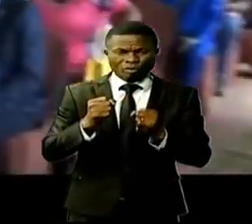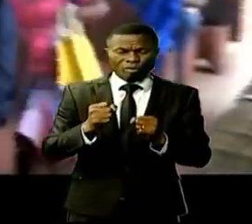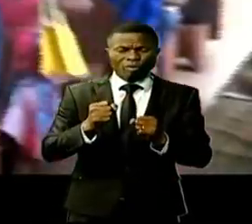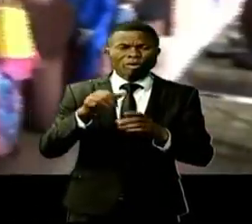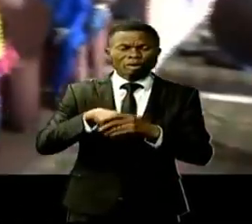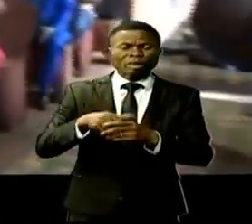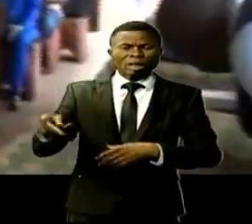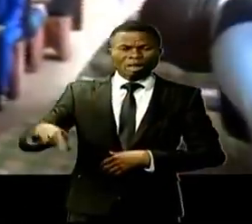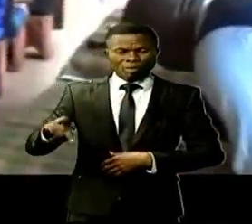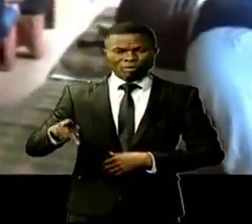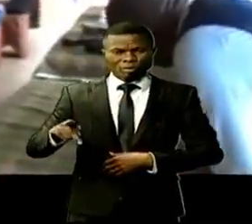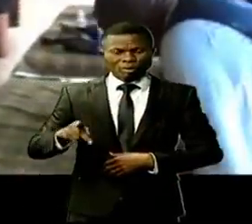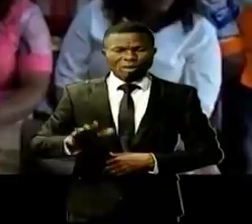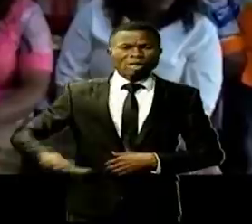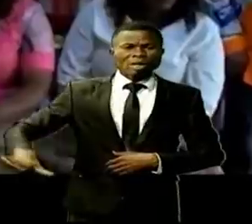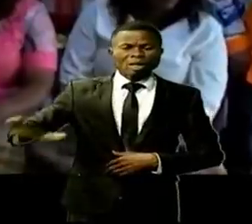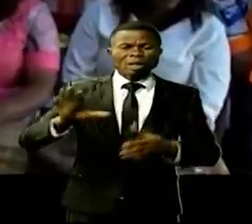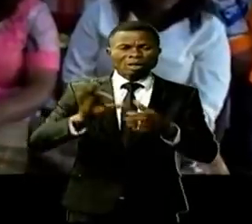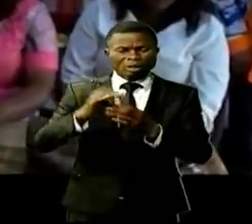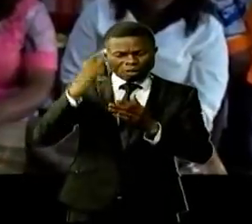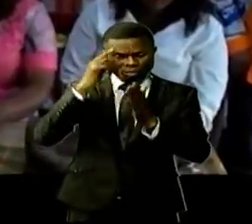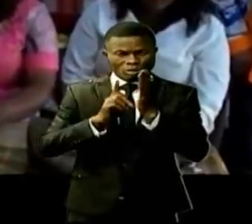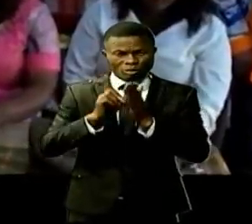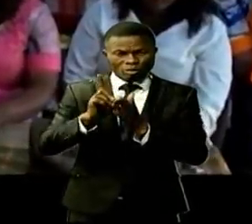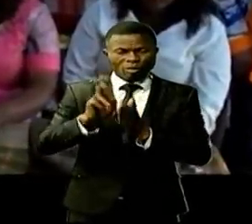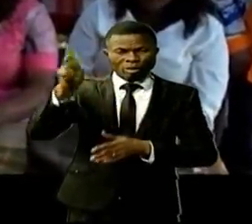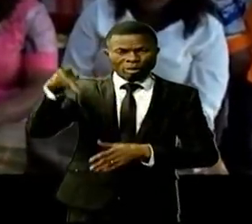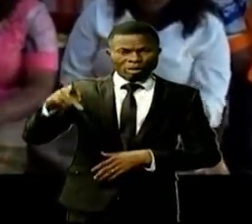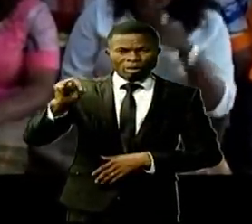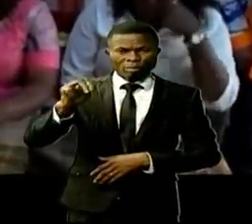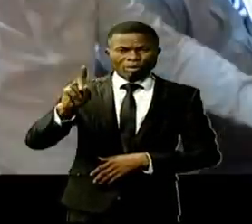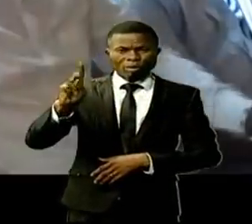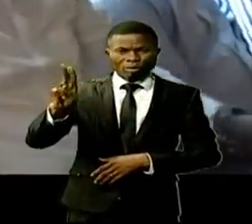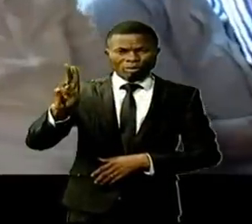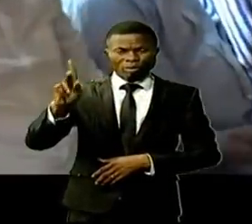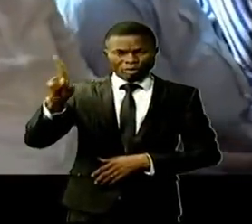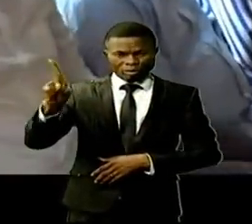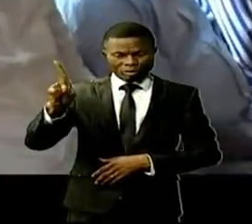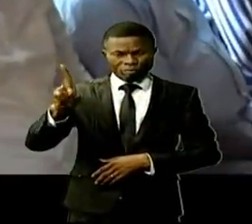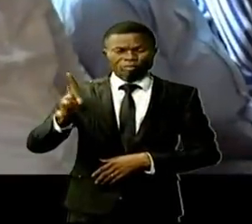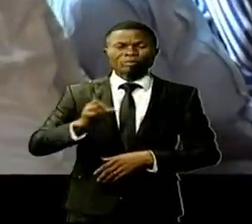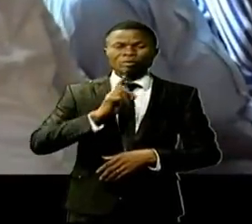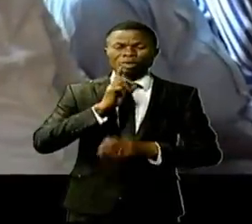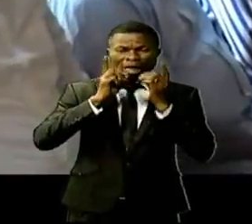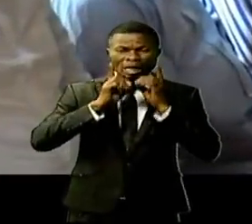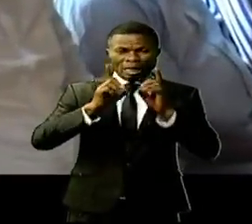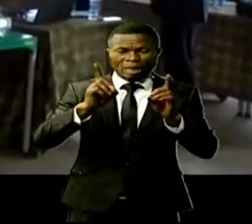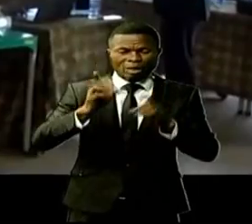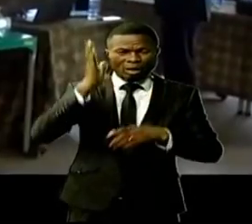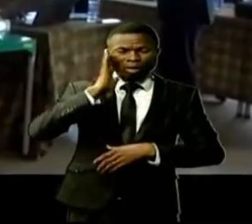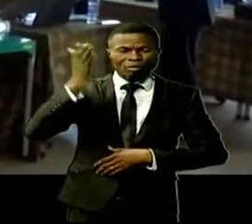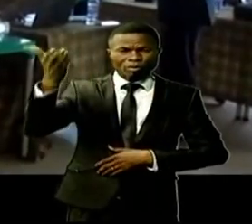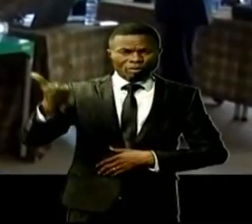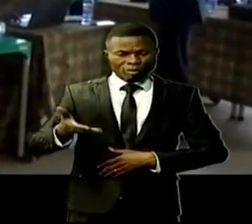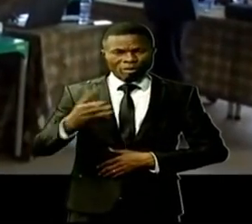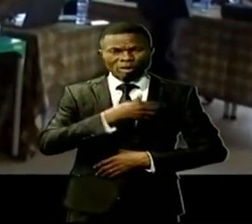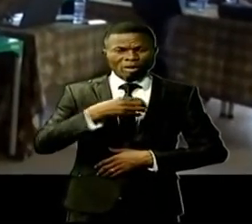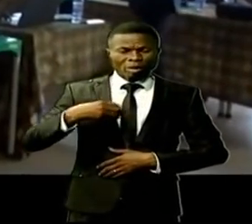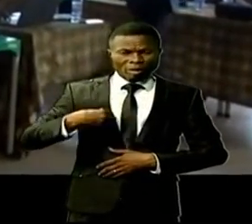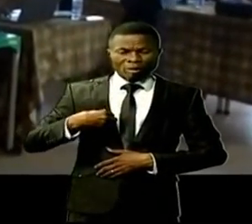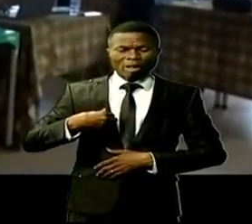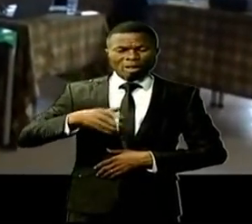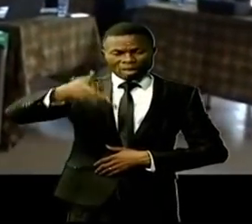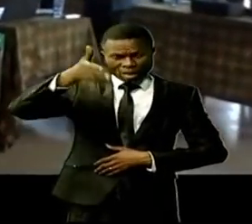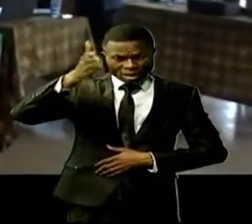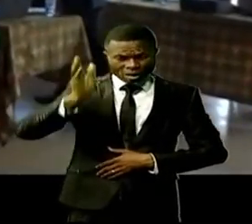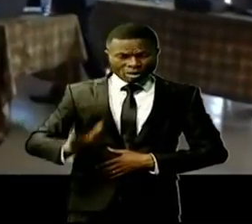le programme de Nations Unies pour le développement PNUD en sigle. Dans son mot de bienvenue, Masoudi Yungi, expert